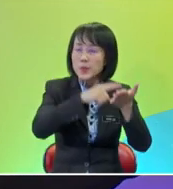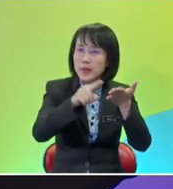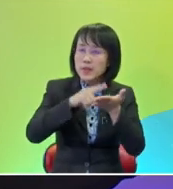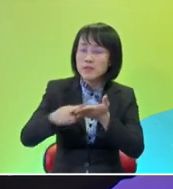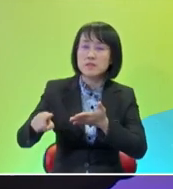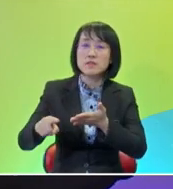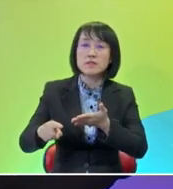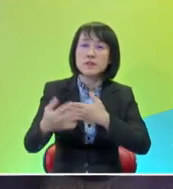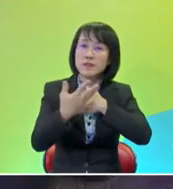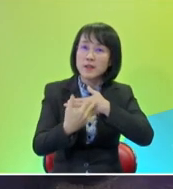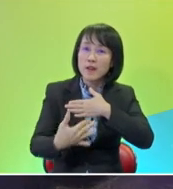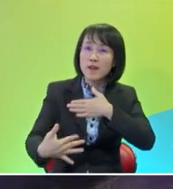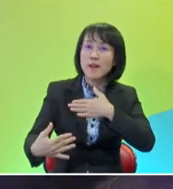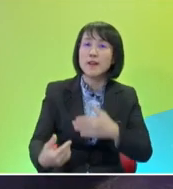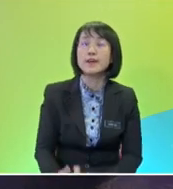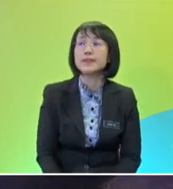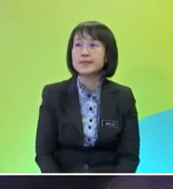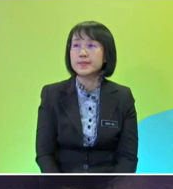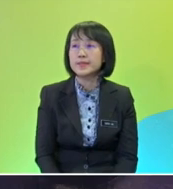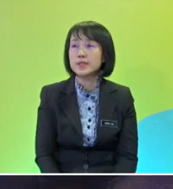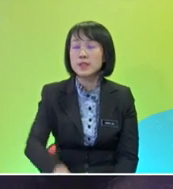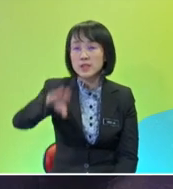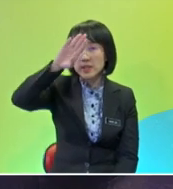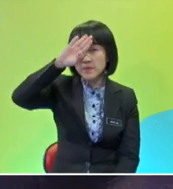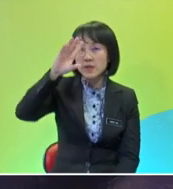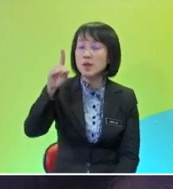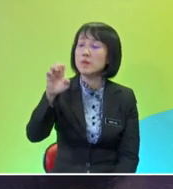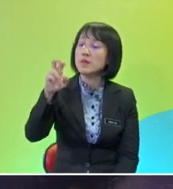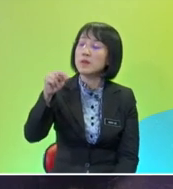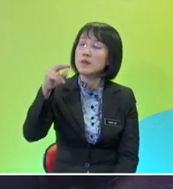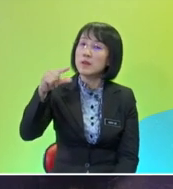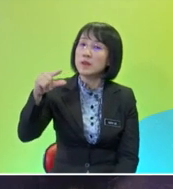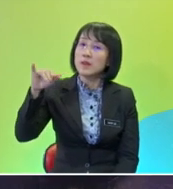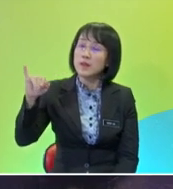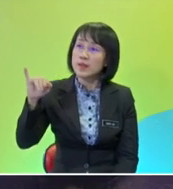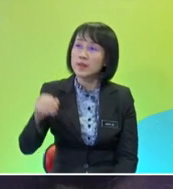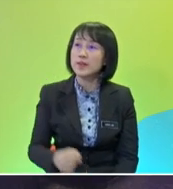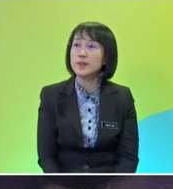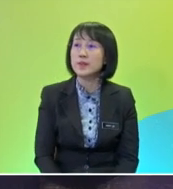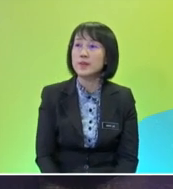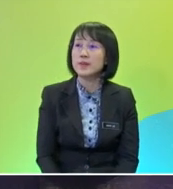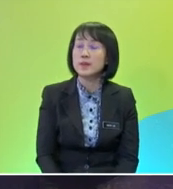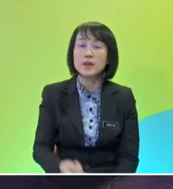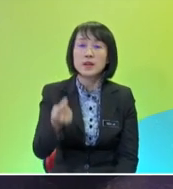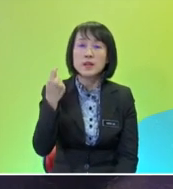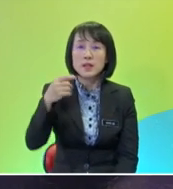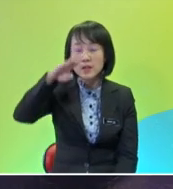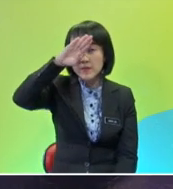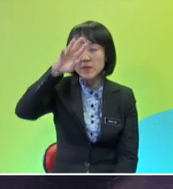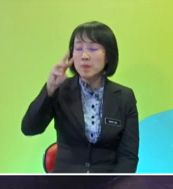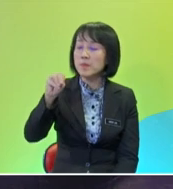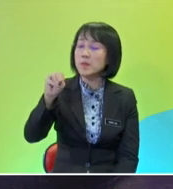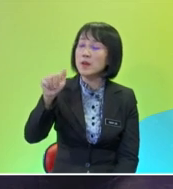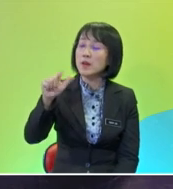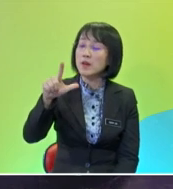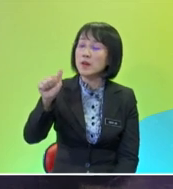darah. Itu kita sebut tentang demam denggi kan cikgu. Yang saya aduk sebut-sebut tadi demam malaria cikgu. Bagaimana